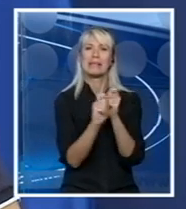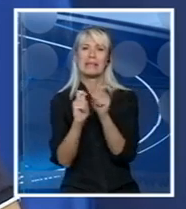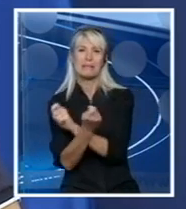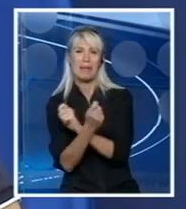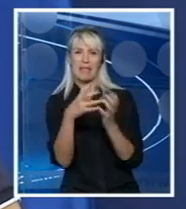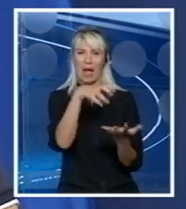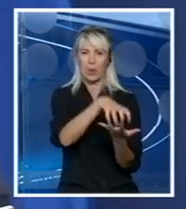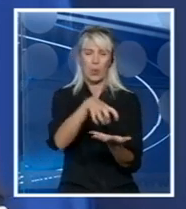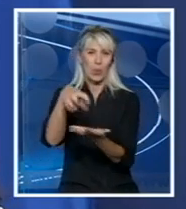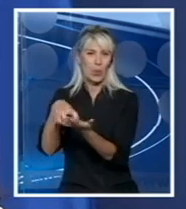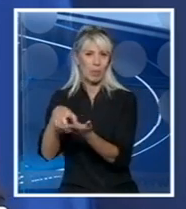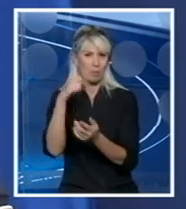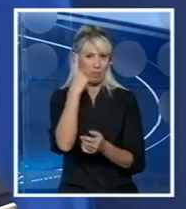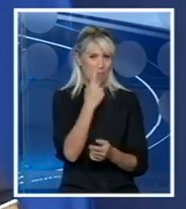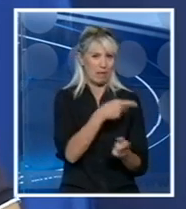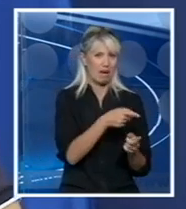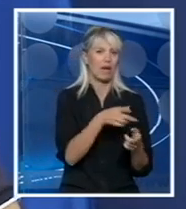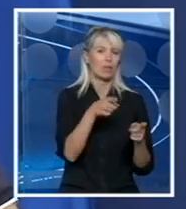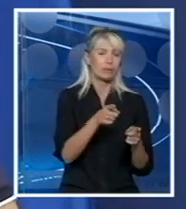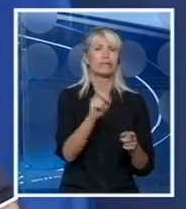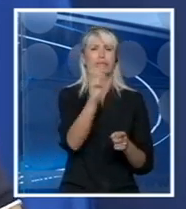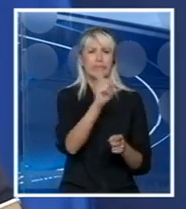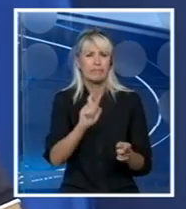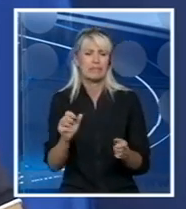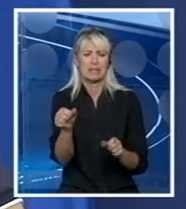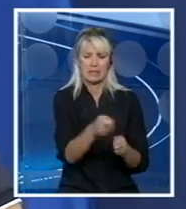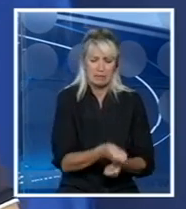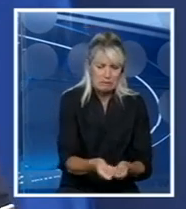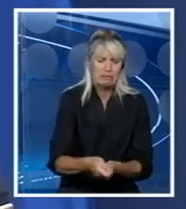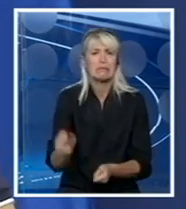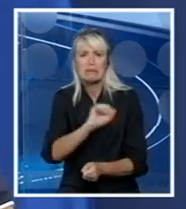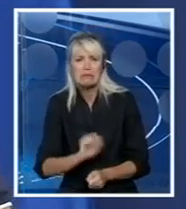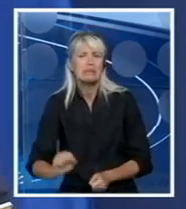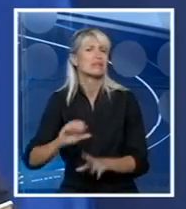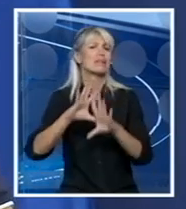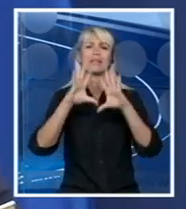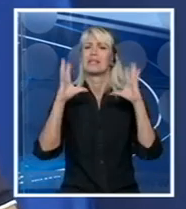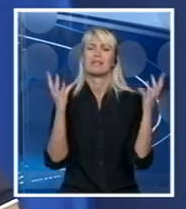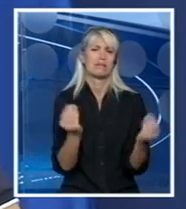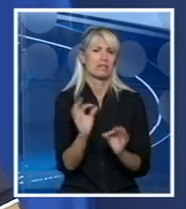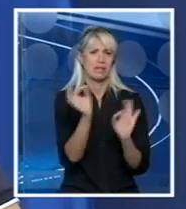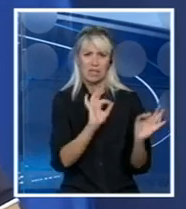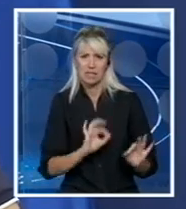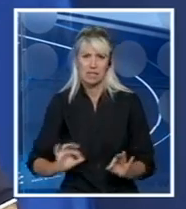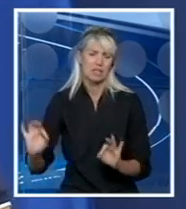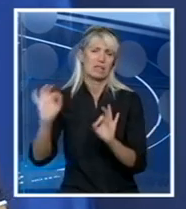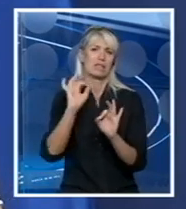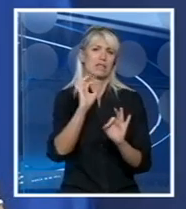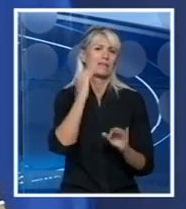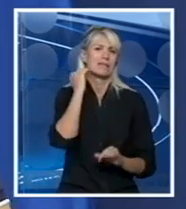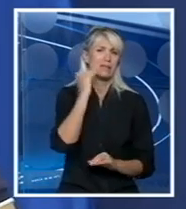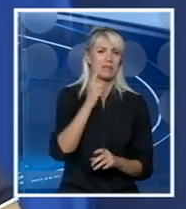ministar pominjao. Dakle, tu se obezbeđuje i pranje i odgovarajući stepen čišćenja